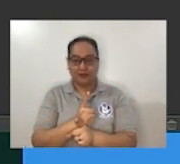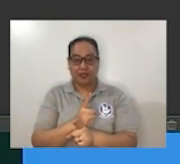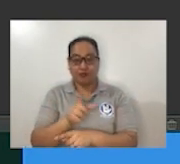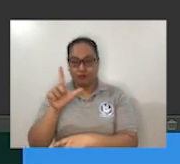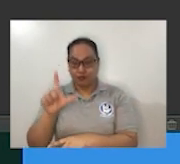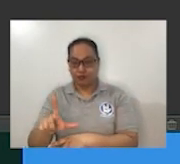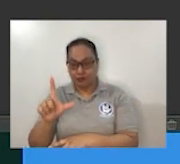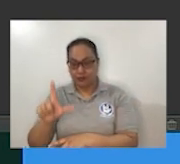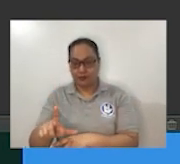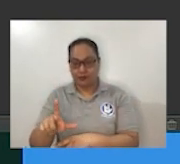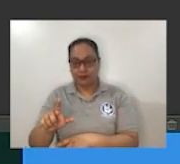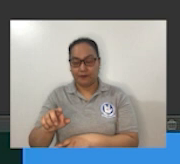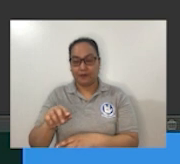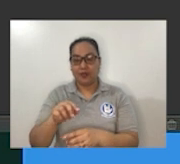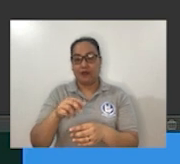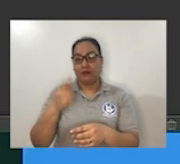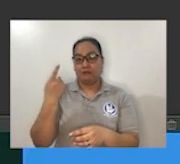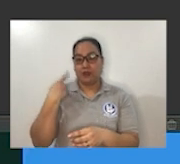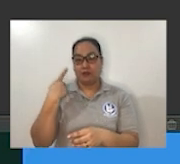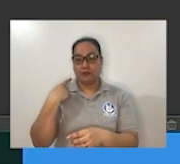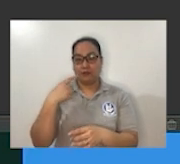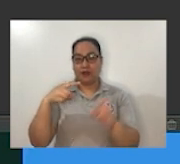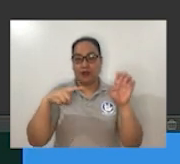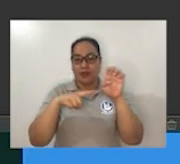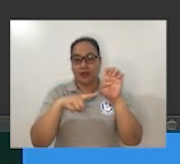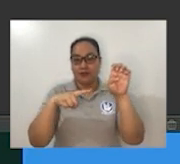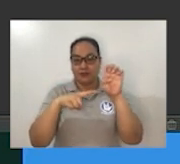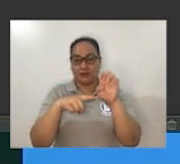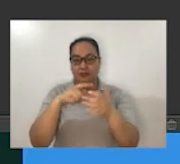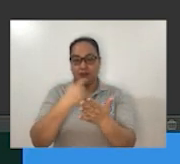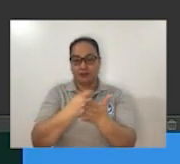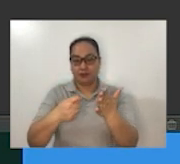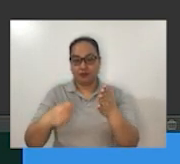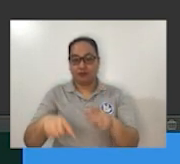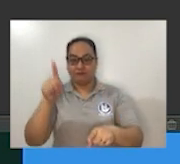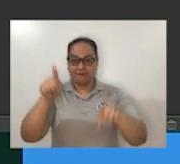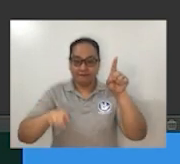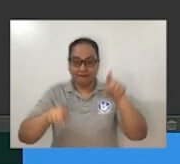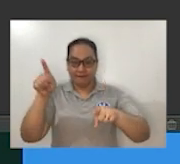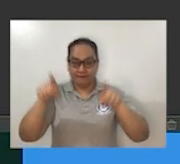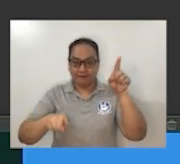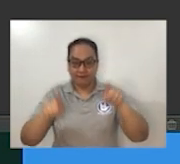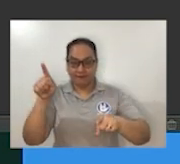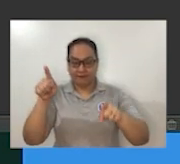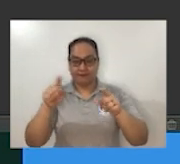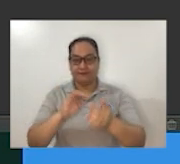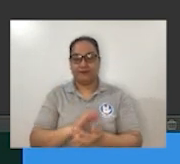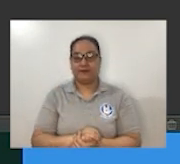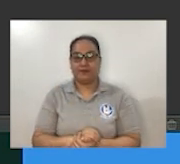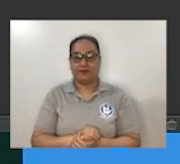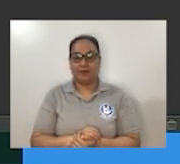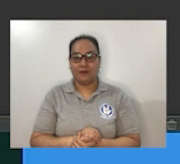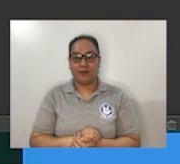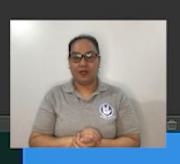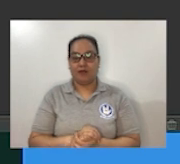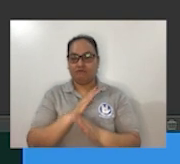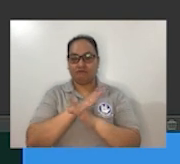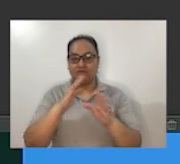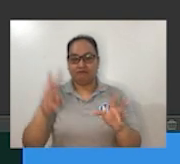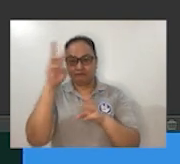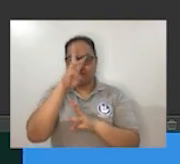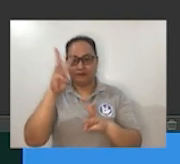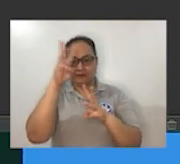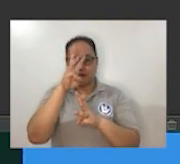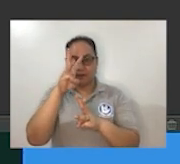Sa ibaba ng tools, may mga extra tools pa na tinatawag na variation. Pero huwag